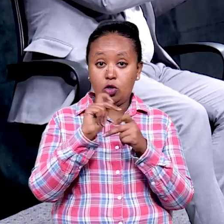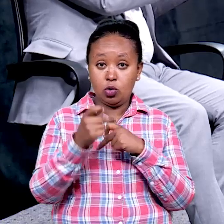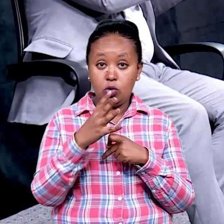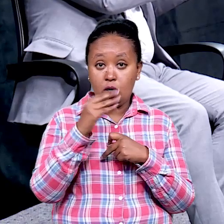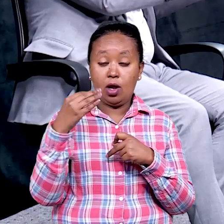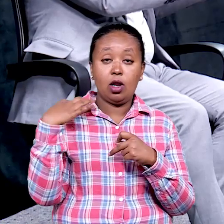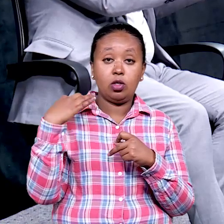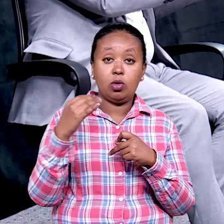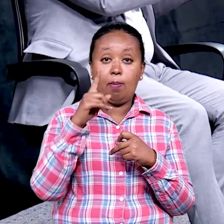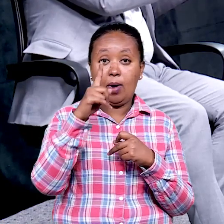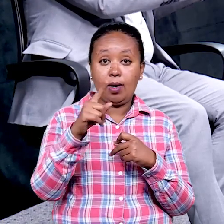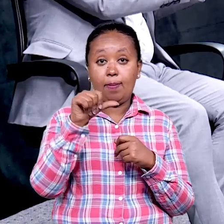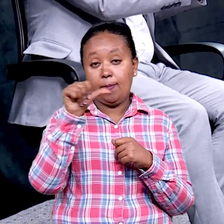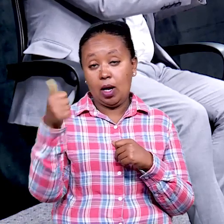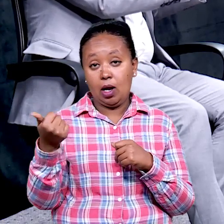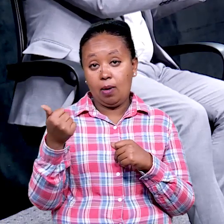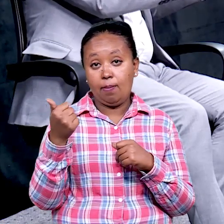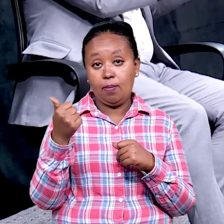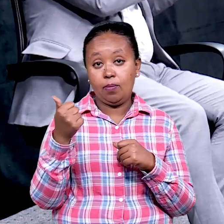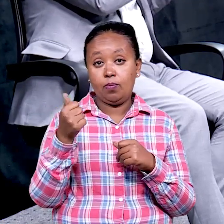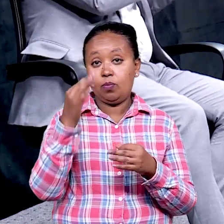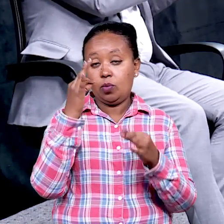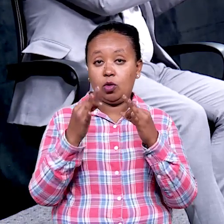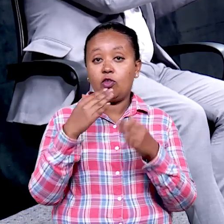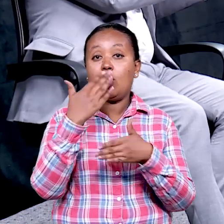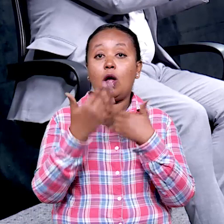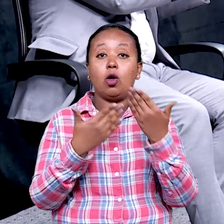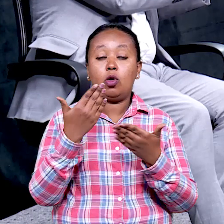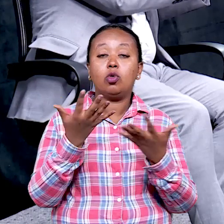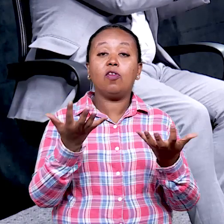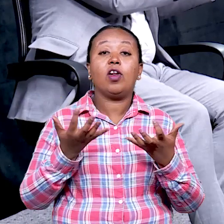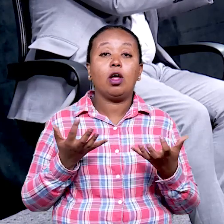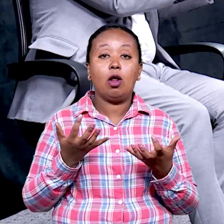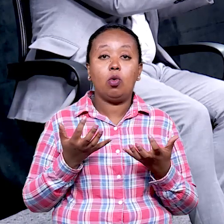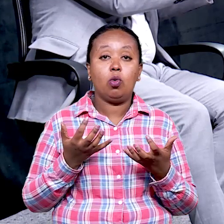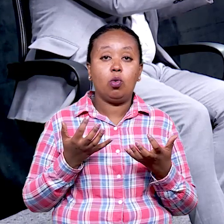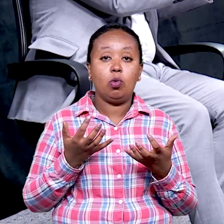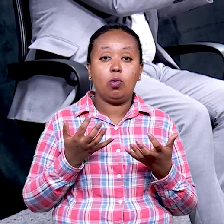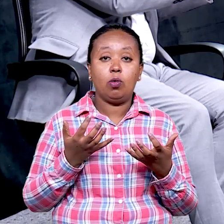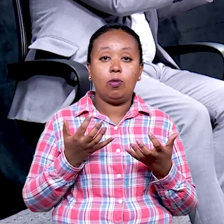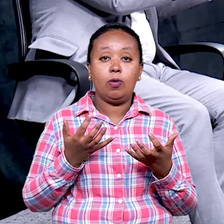እነዚህ ድርጅቶችና ግለሰቦች ባንድም በሌላም ከፍርድ ቤቱ አገልግሎት ይፈልጋሉ።